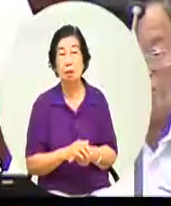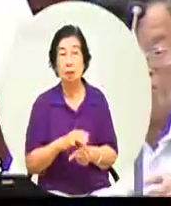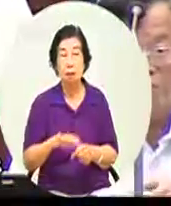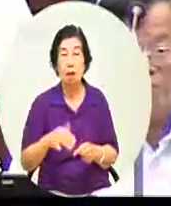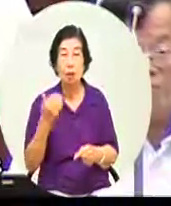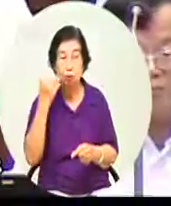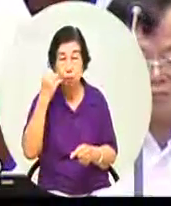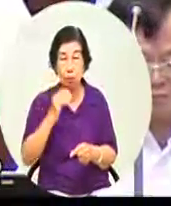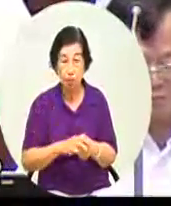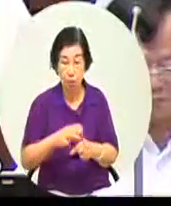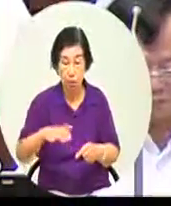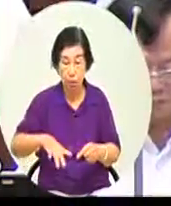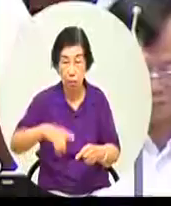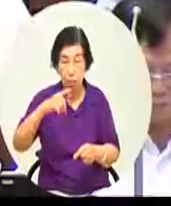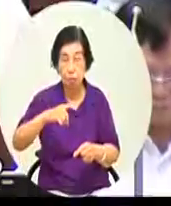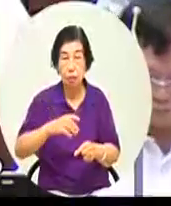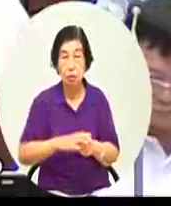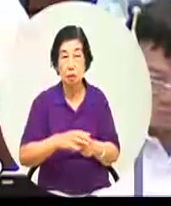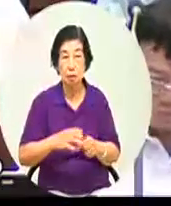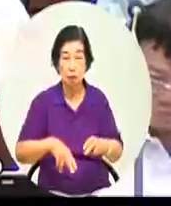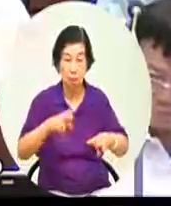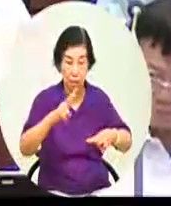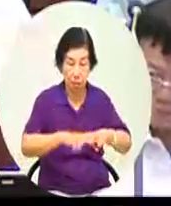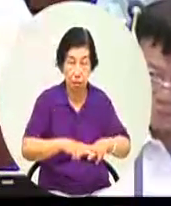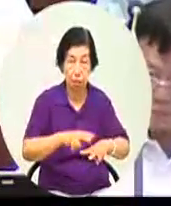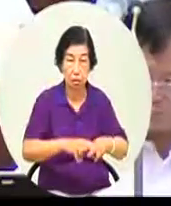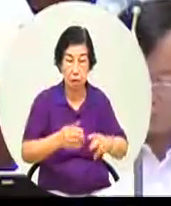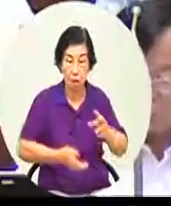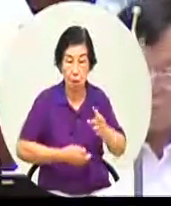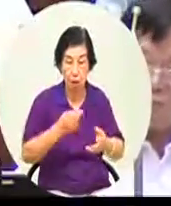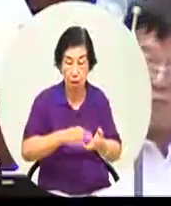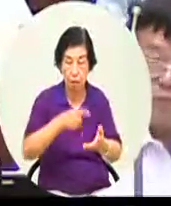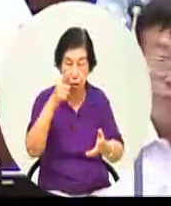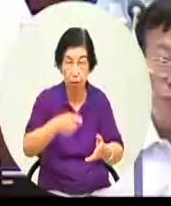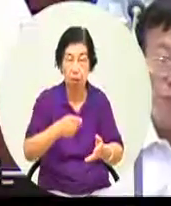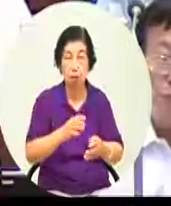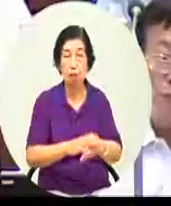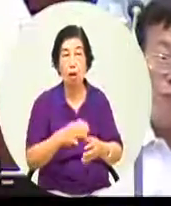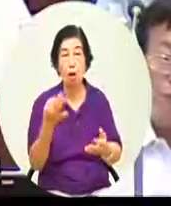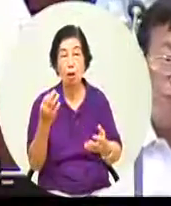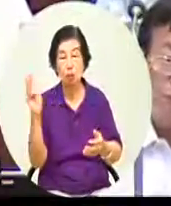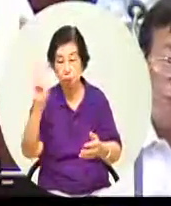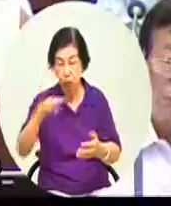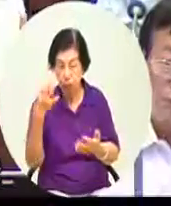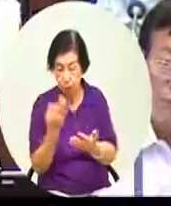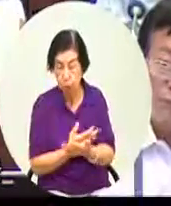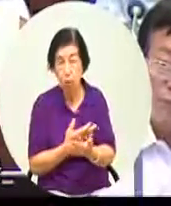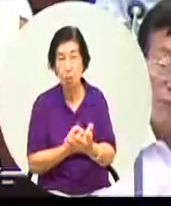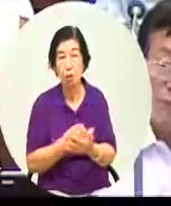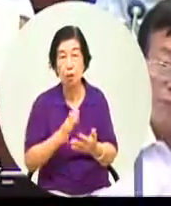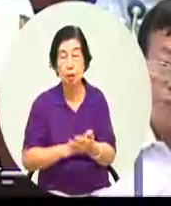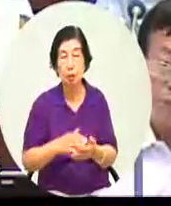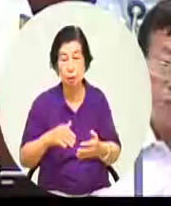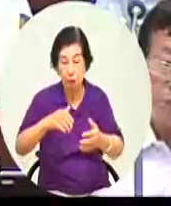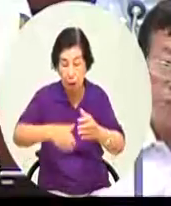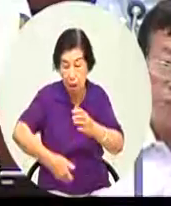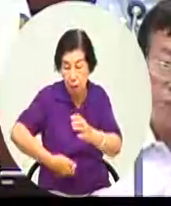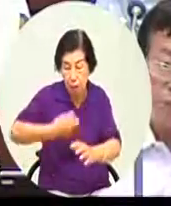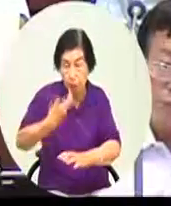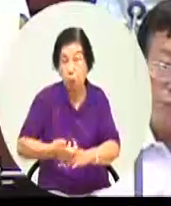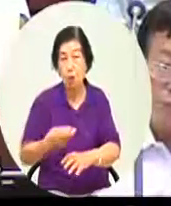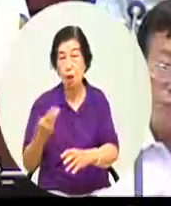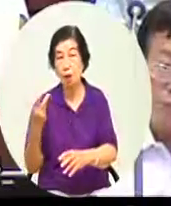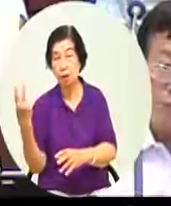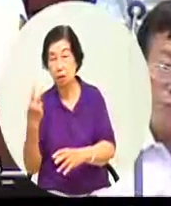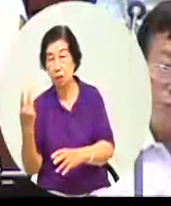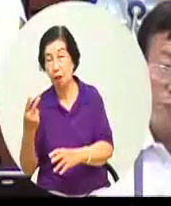口井的开挖。那在这个过程里面，当然就要跟地方做一些沟通，包括国兰的简董，包括还有就是一样就是这个六龟